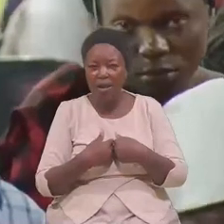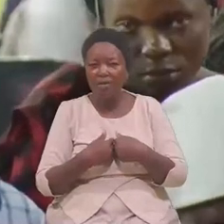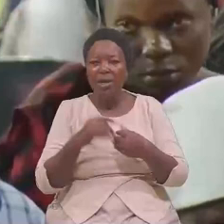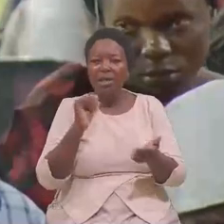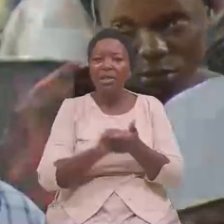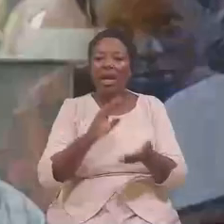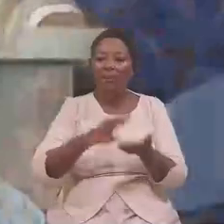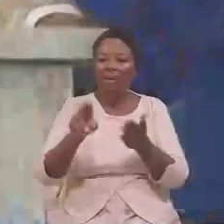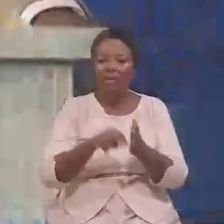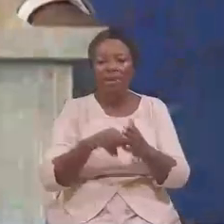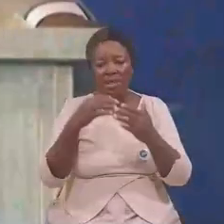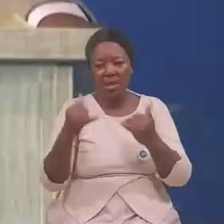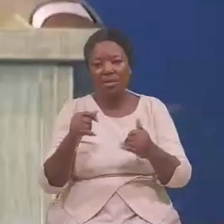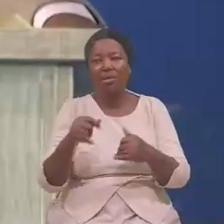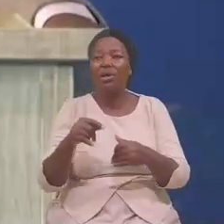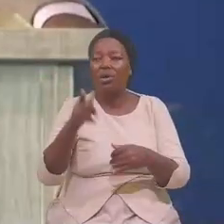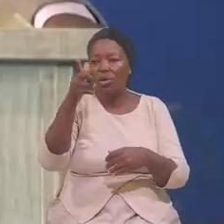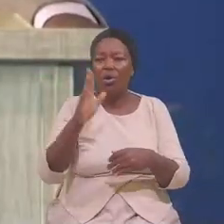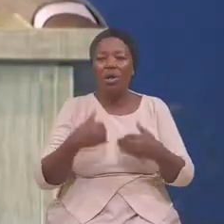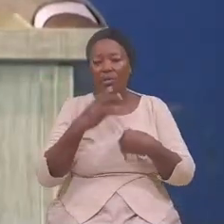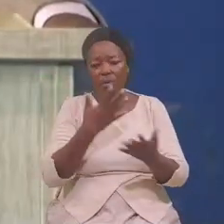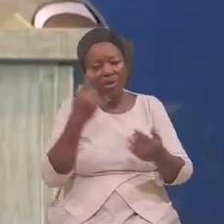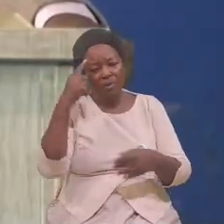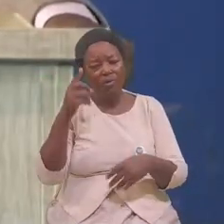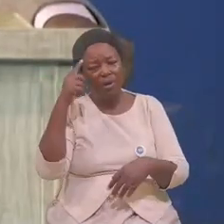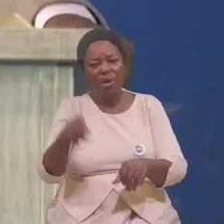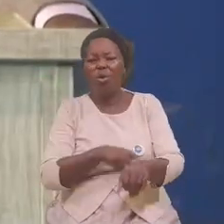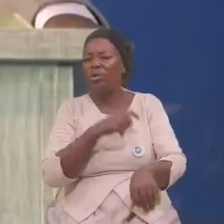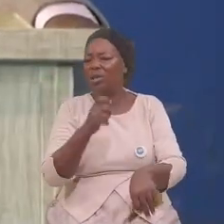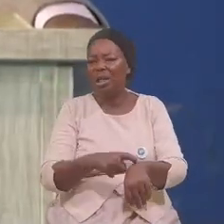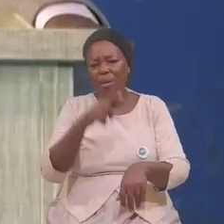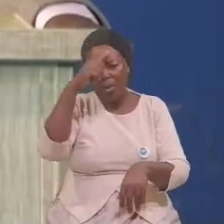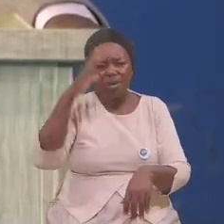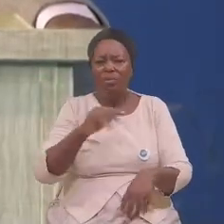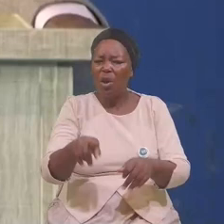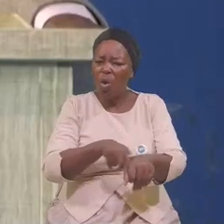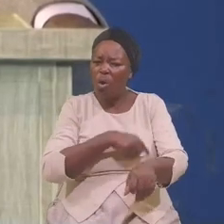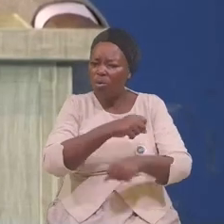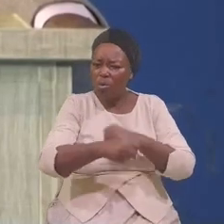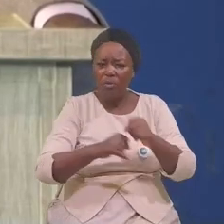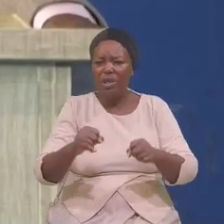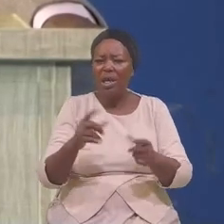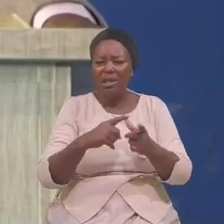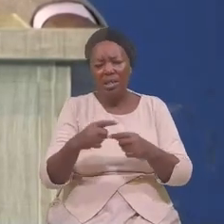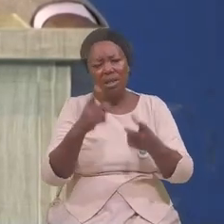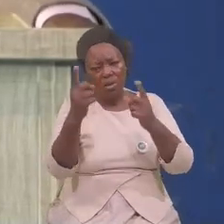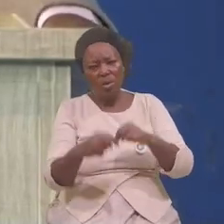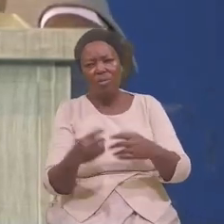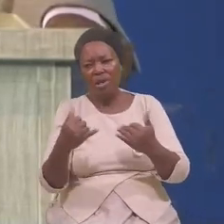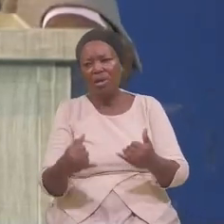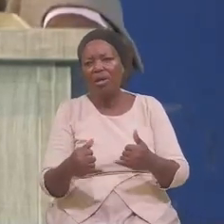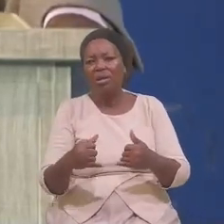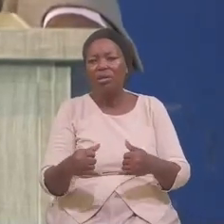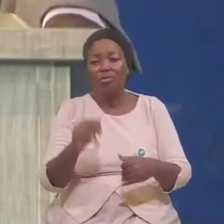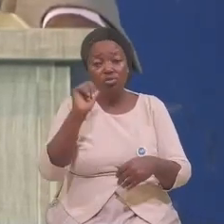Il t'attend il y a longtemps et dans sa patience, il dit, viens maintenant, demain peut